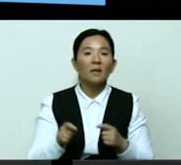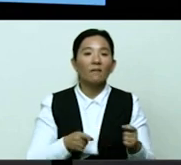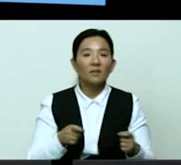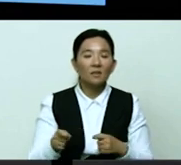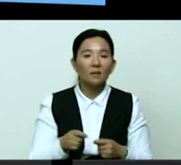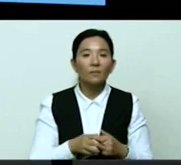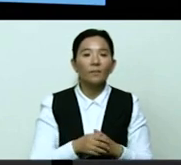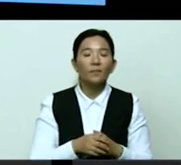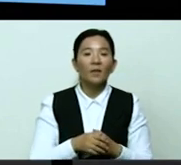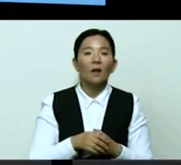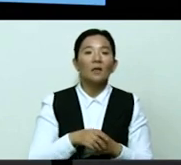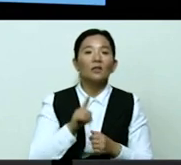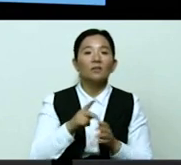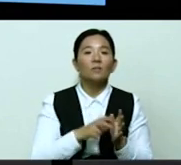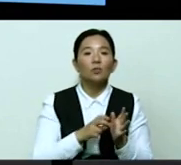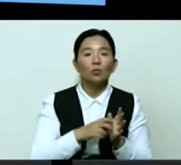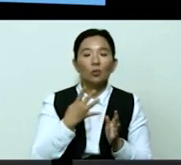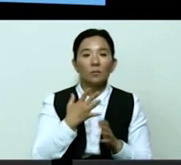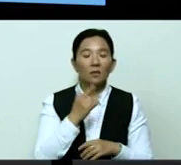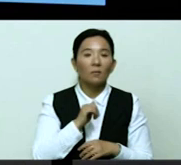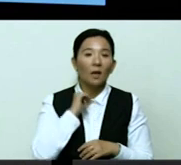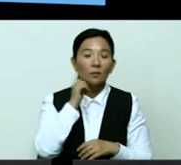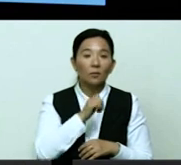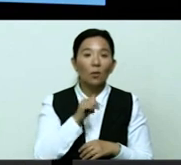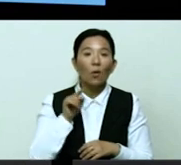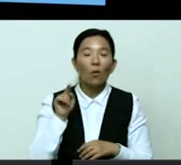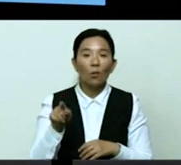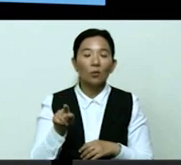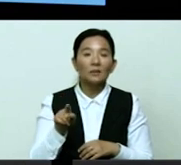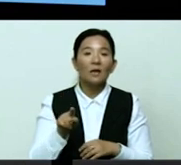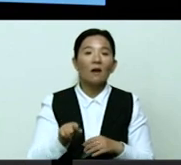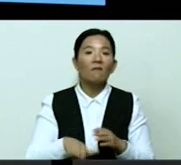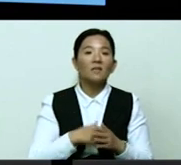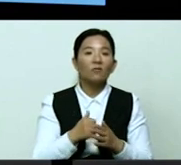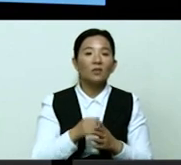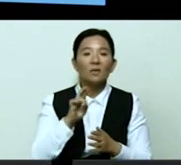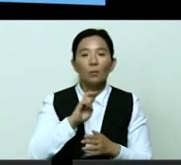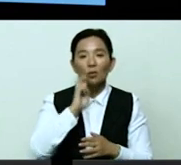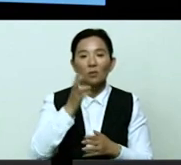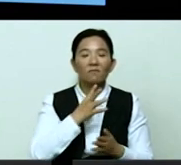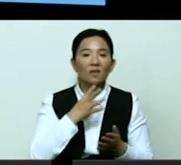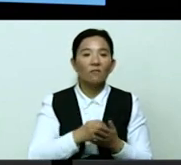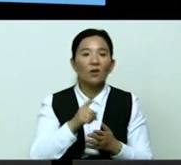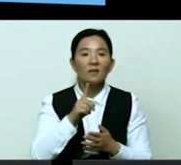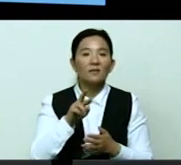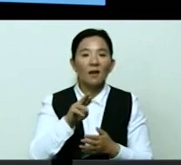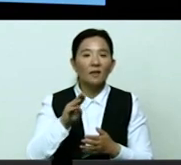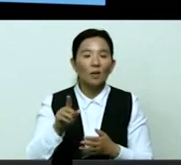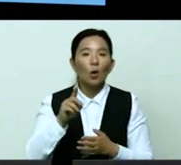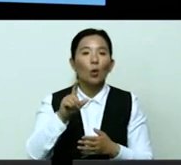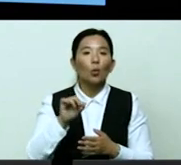правителем. В 1845 году он возводит на престол своего зятя